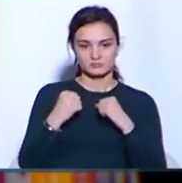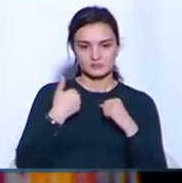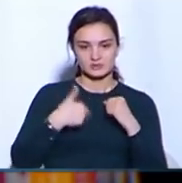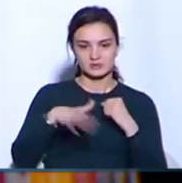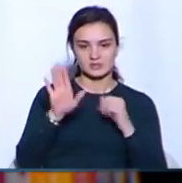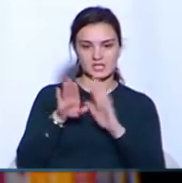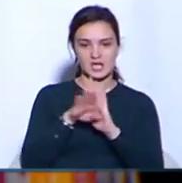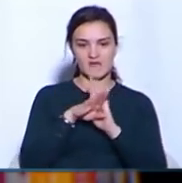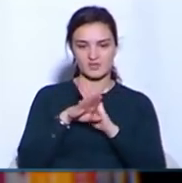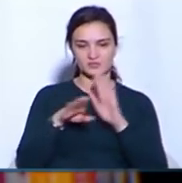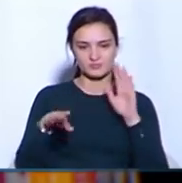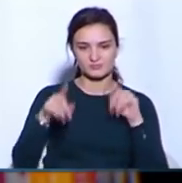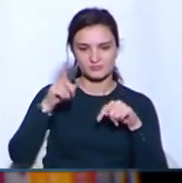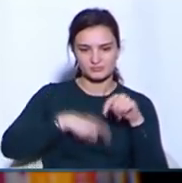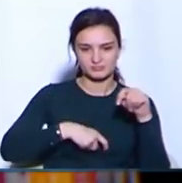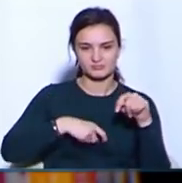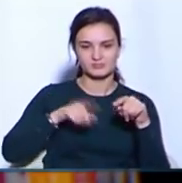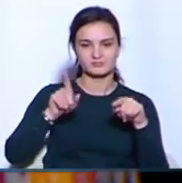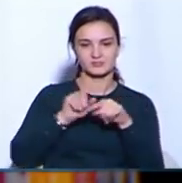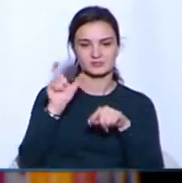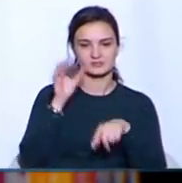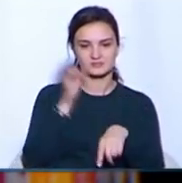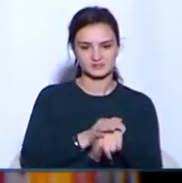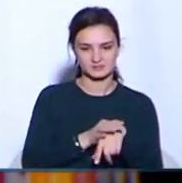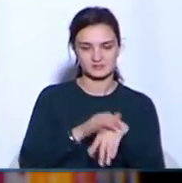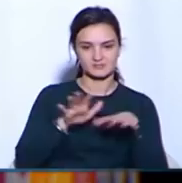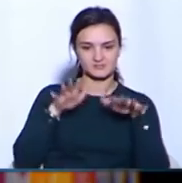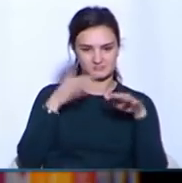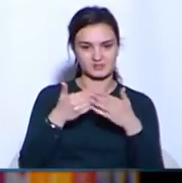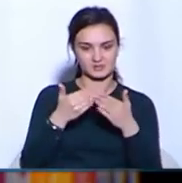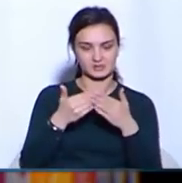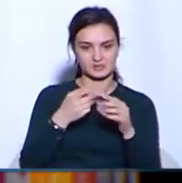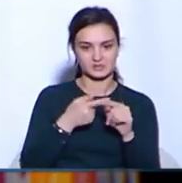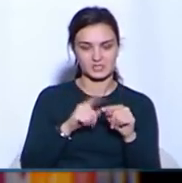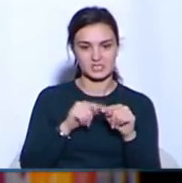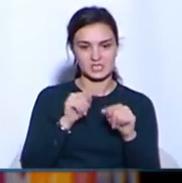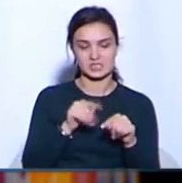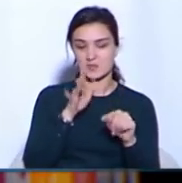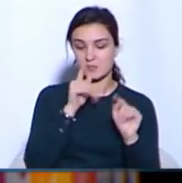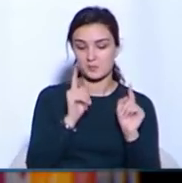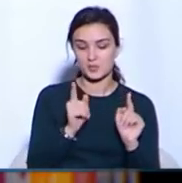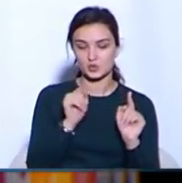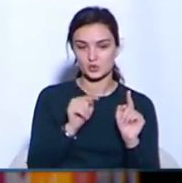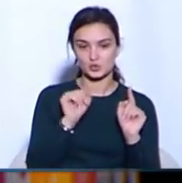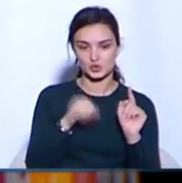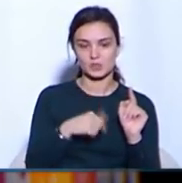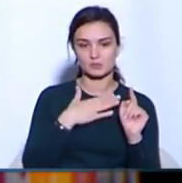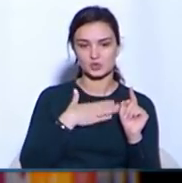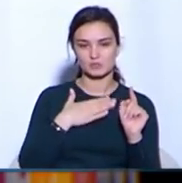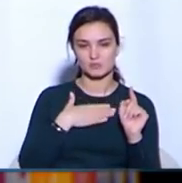რაღაც ავეჯდავეჯახე ან ნივთდავეჯახე და დამილურჯდა, იმ ეპიზოდისთვის შეიძლება